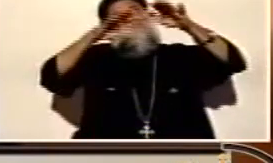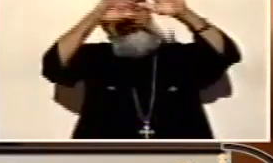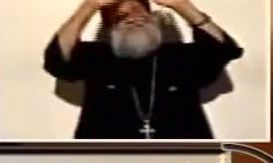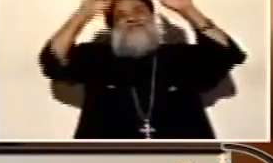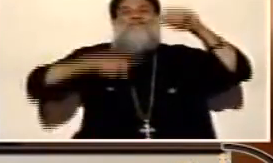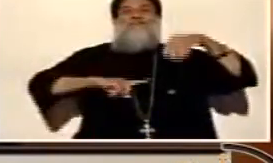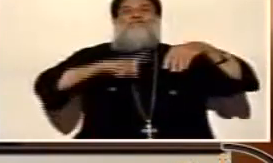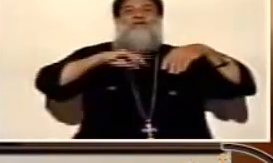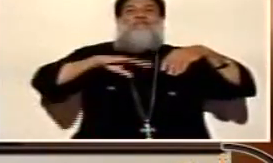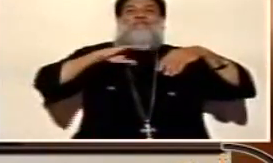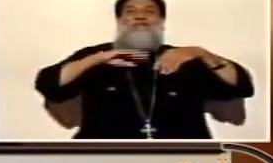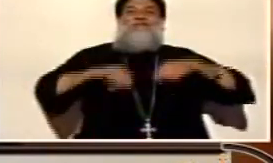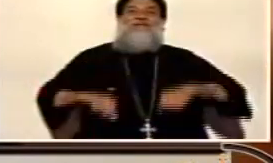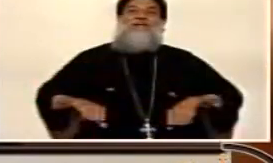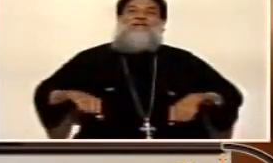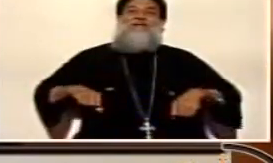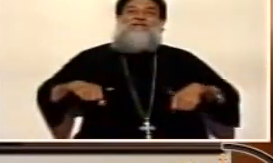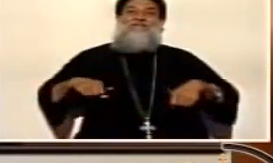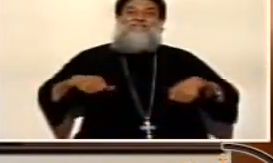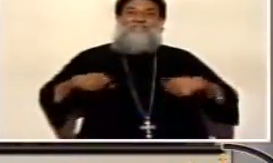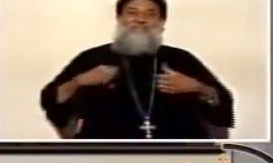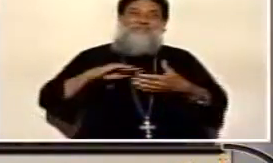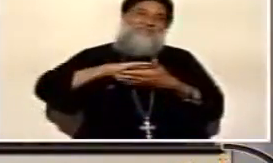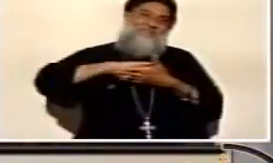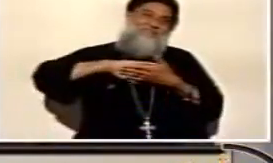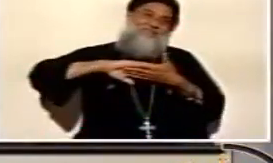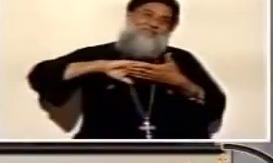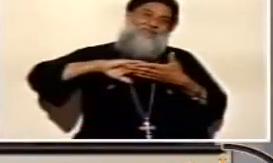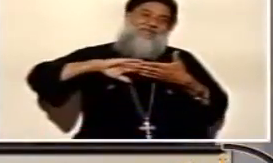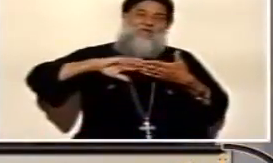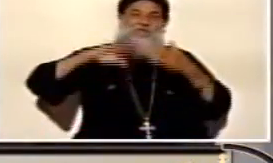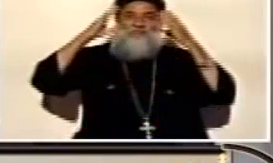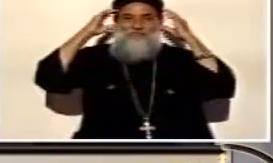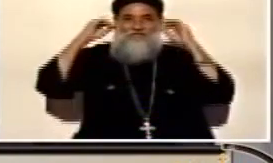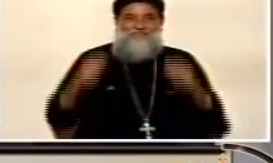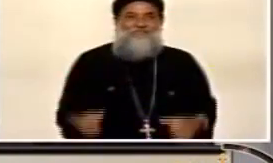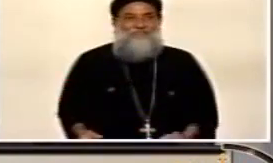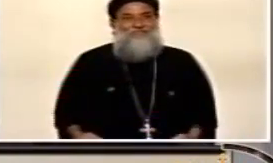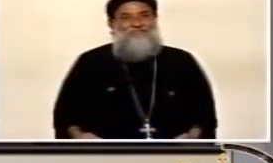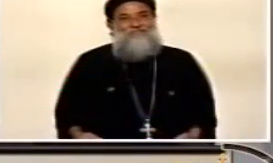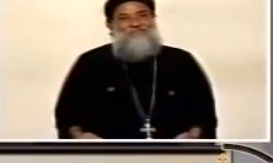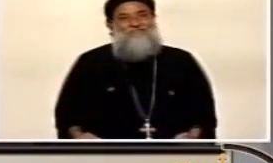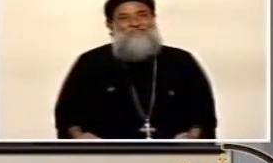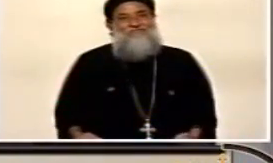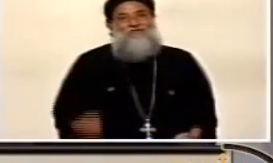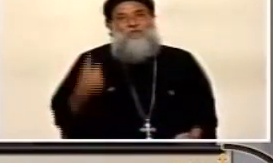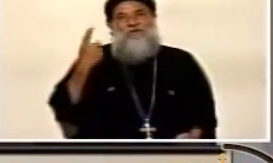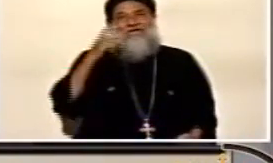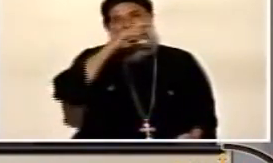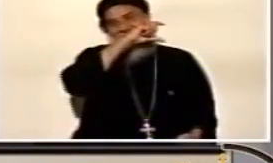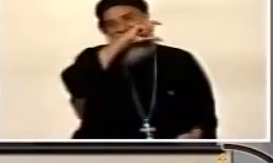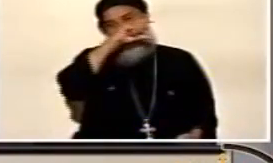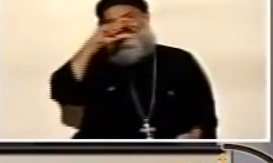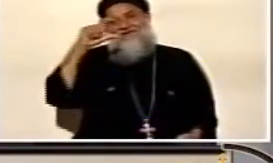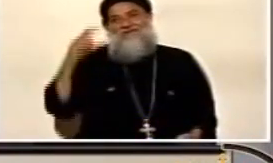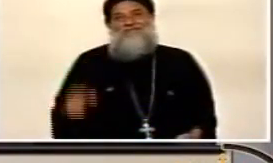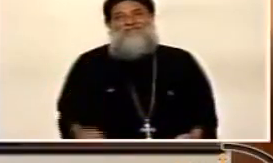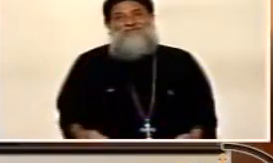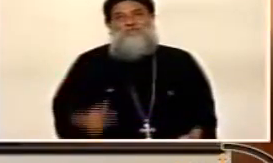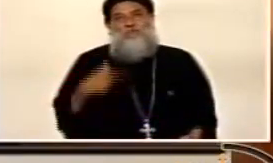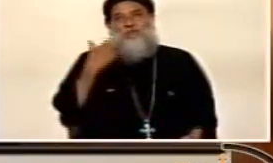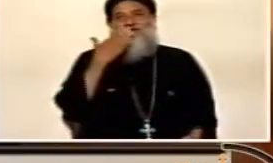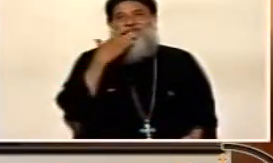سعادة وسلام. على فكرة سيدي النهاردة واحد أبيب. جميل. بداية الشهر. جميل، بداية